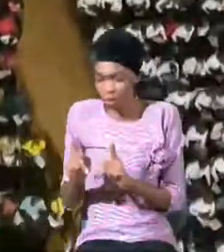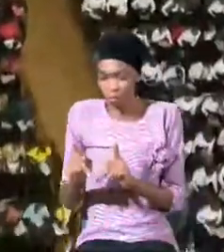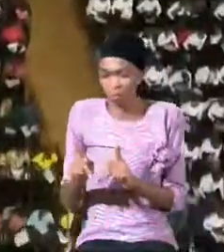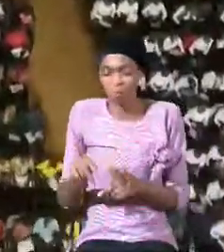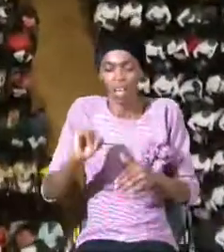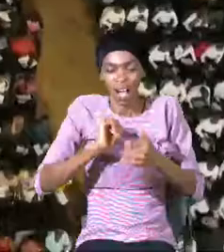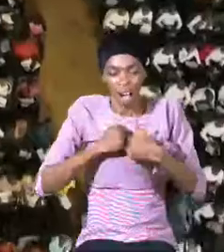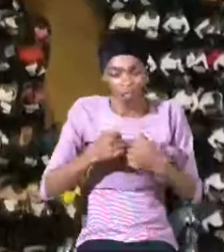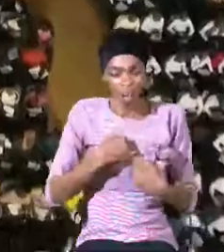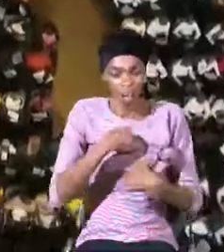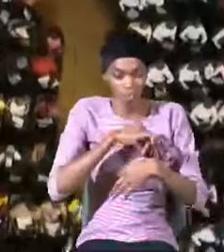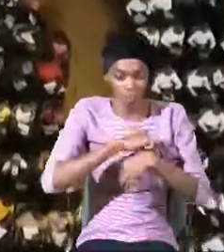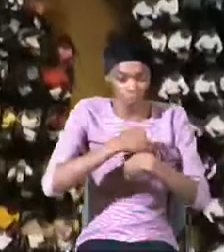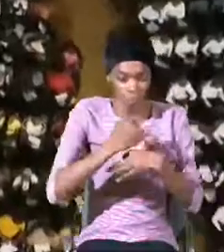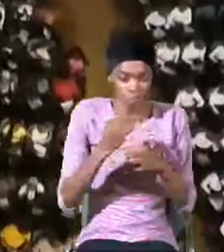formé